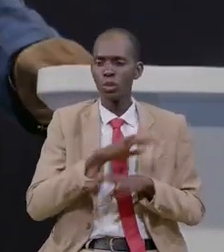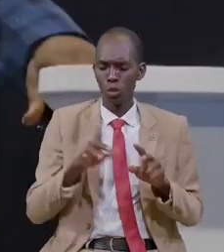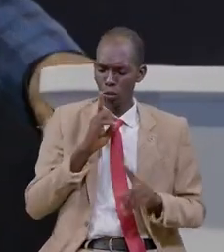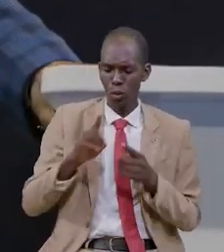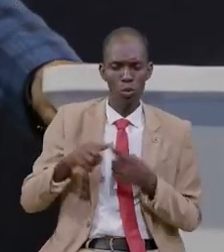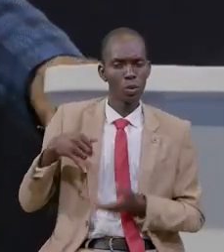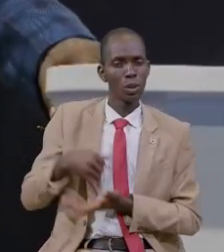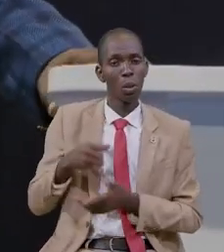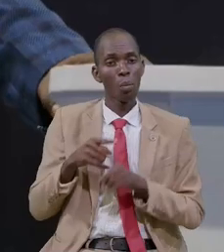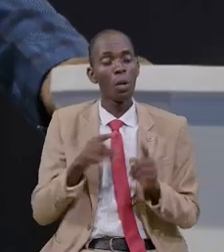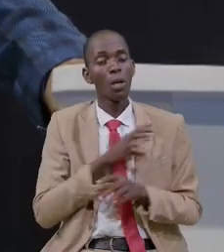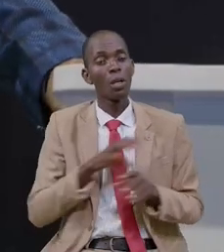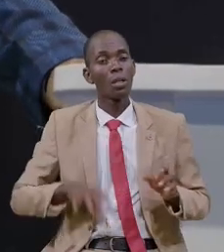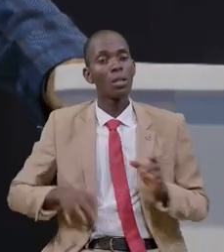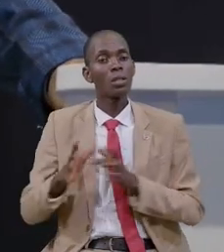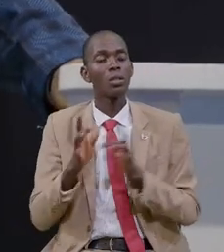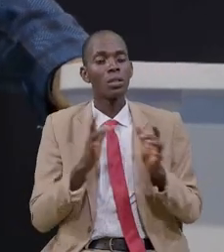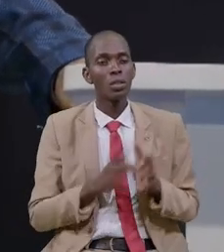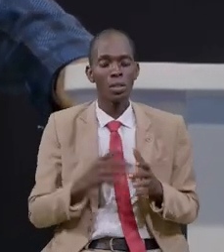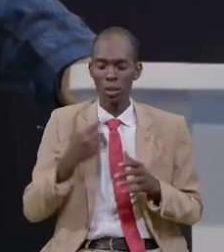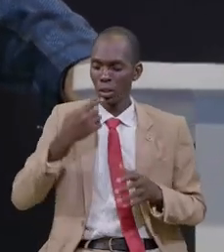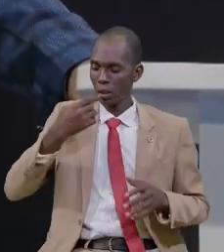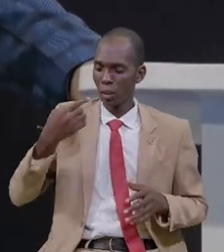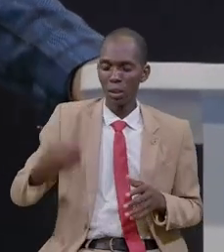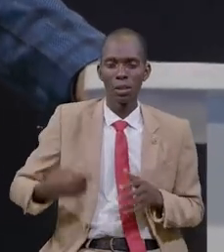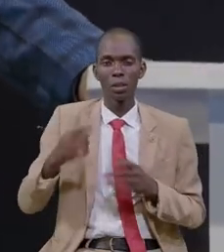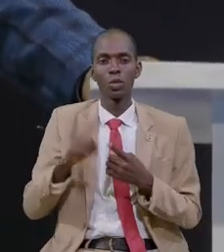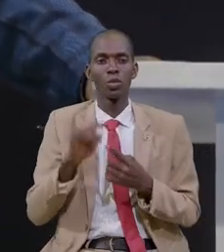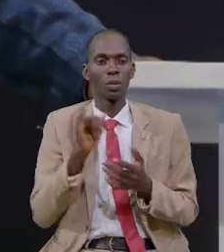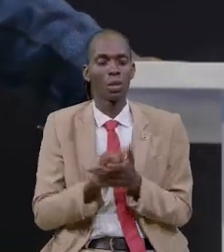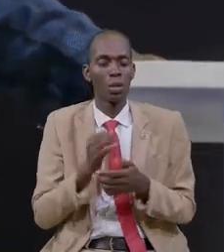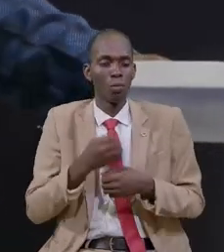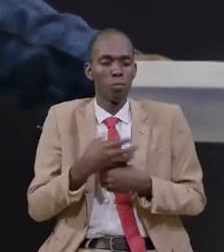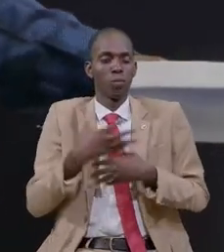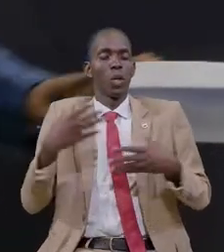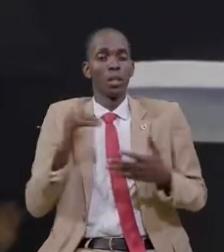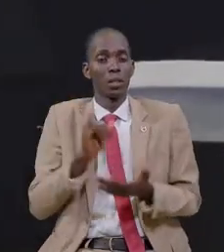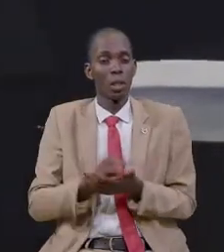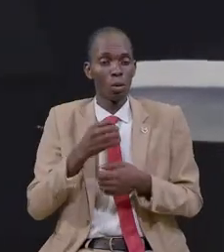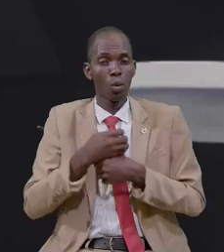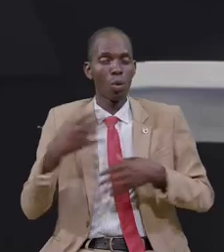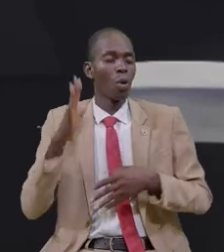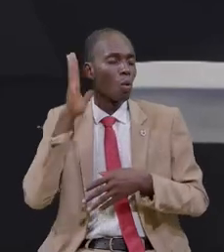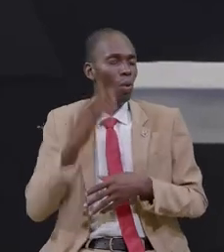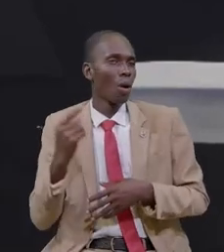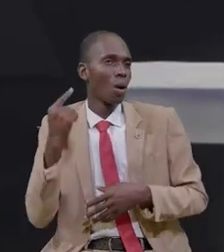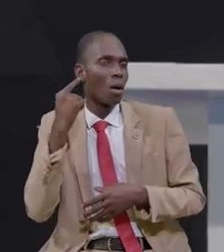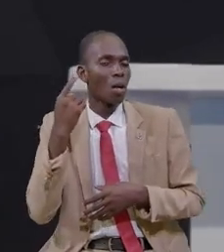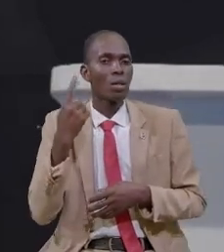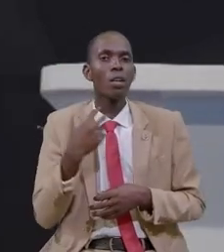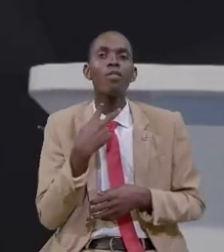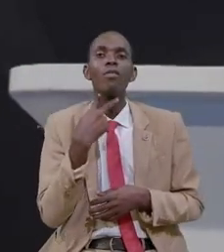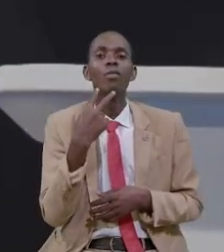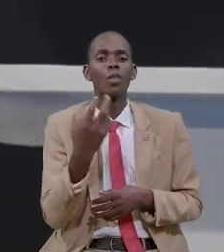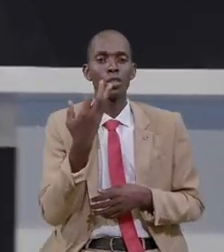Mais Christ, Jésus-Christ, il parle à cet enflement. Et l'enflement va entendre la